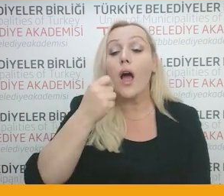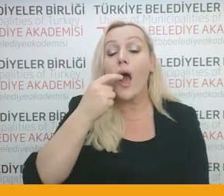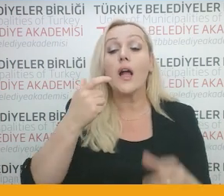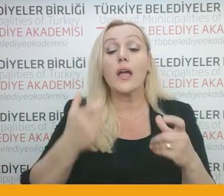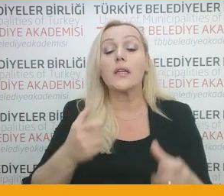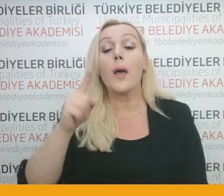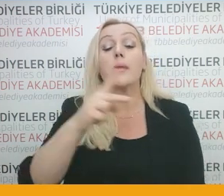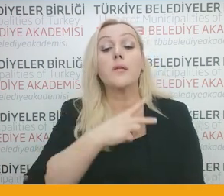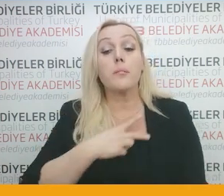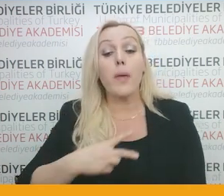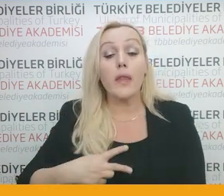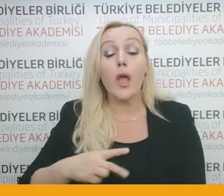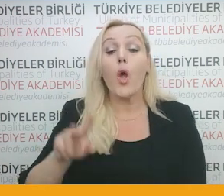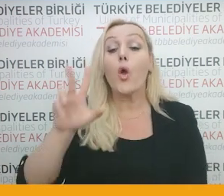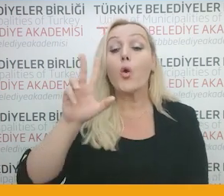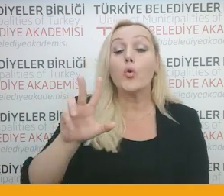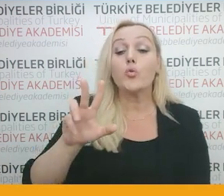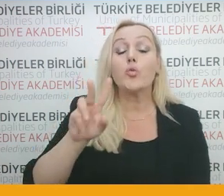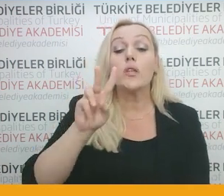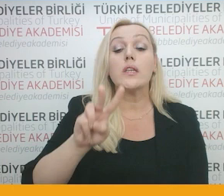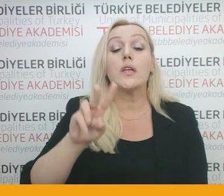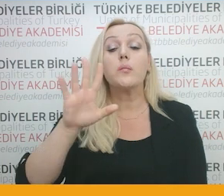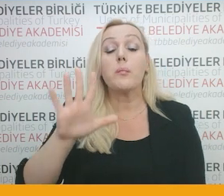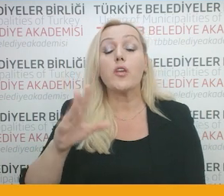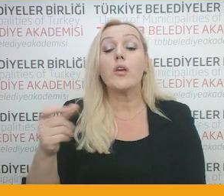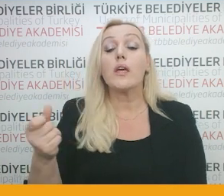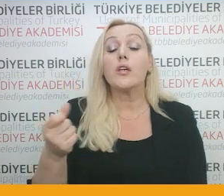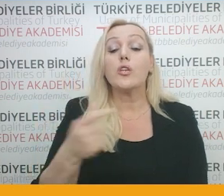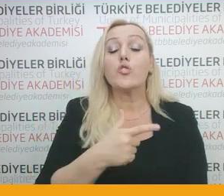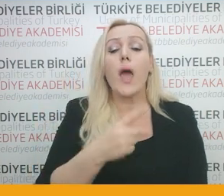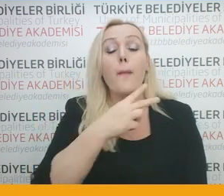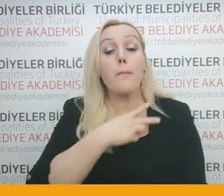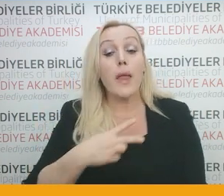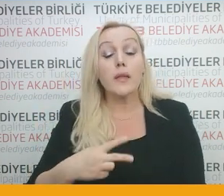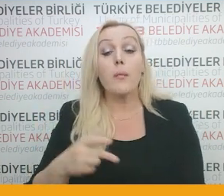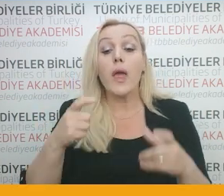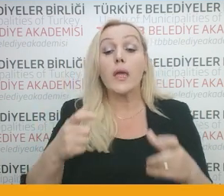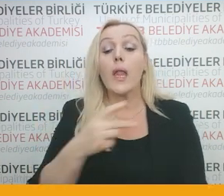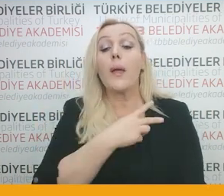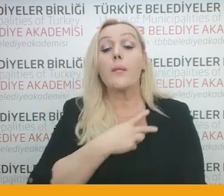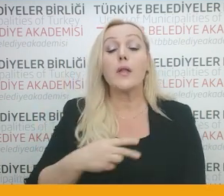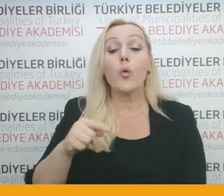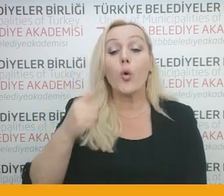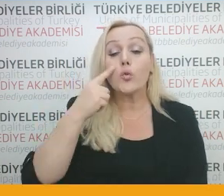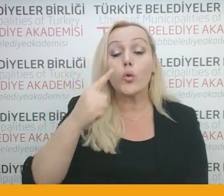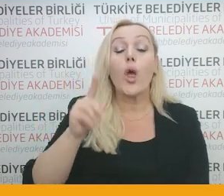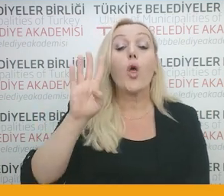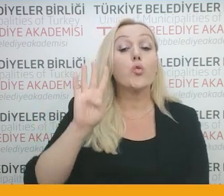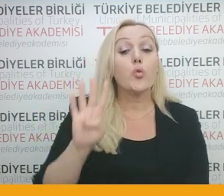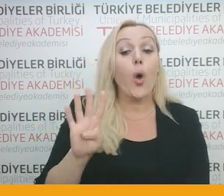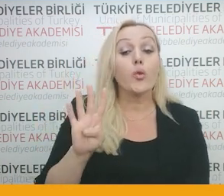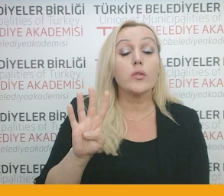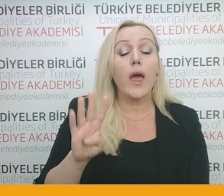bir belediye. Üçüncü sütunda 25. İşte bu ilçe belediyesi mi, il belediyesi mi bunu görüyoruz. Dördüncü sütunda